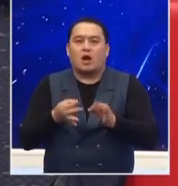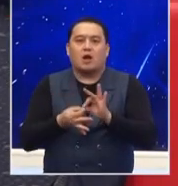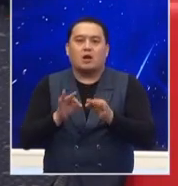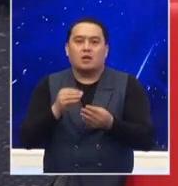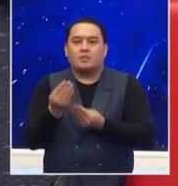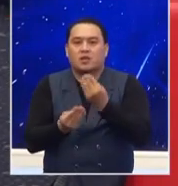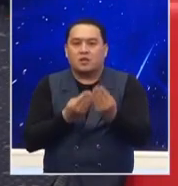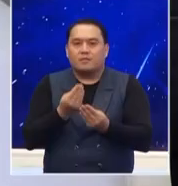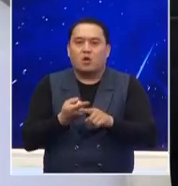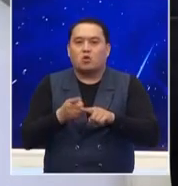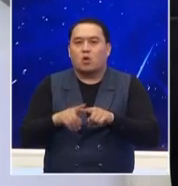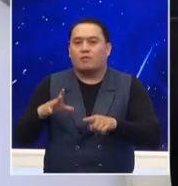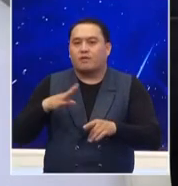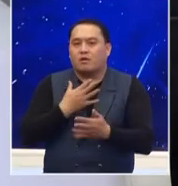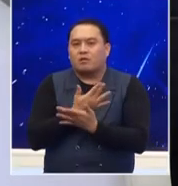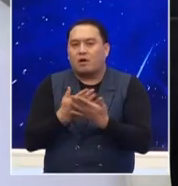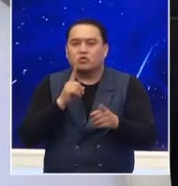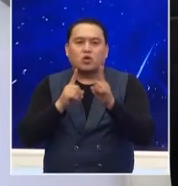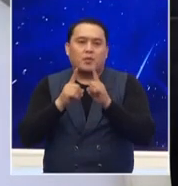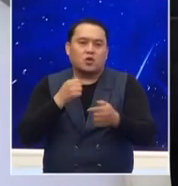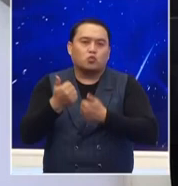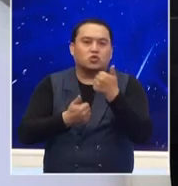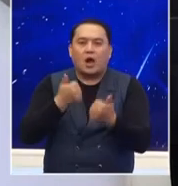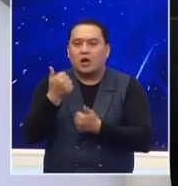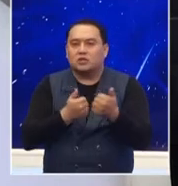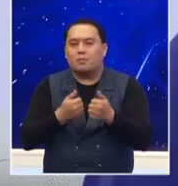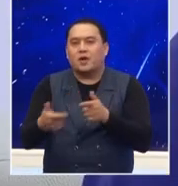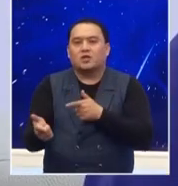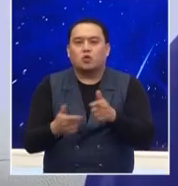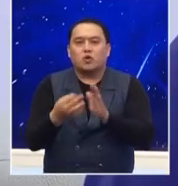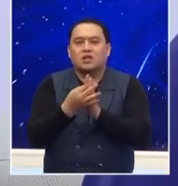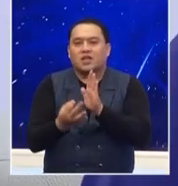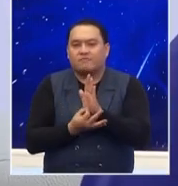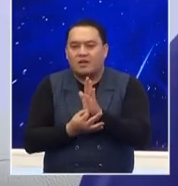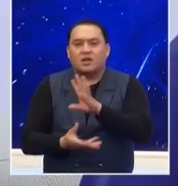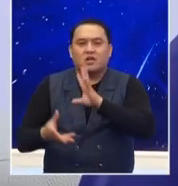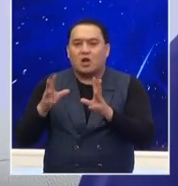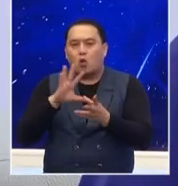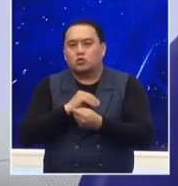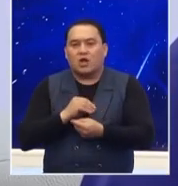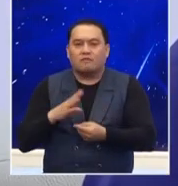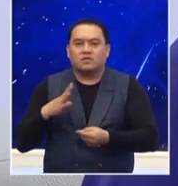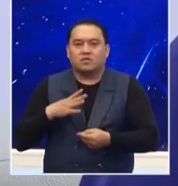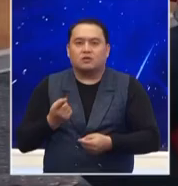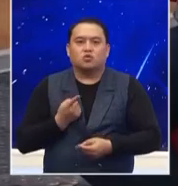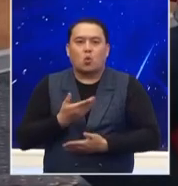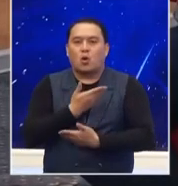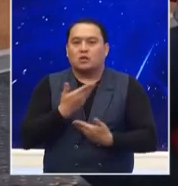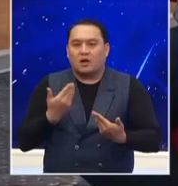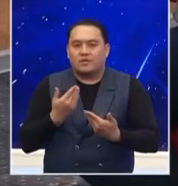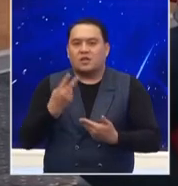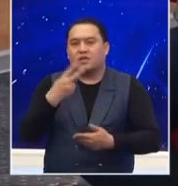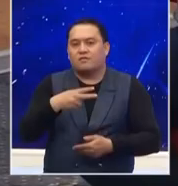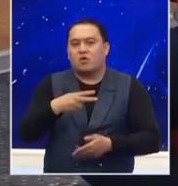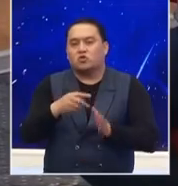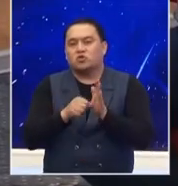онлайн-лагеря, олимпиады, конкурсы, семинары и тренинги, вели подготовку к ЕНТ. Результаты не заставили себя ждать.